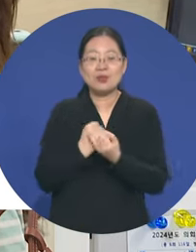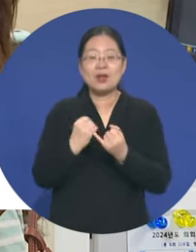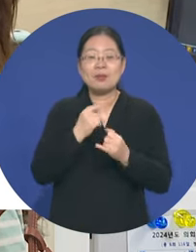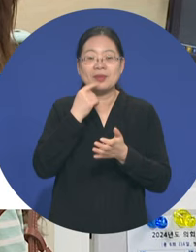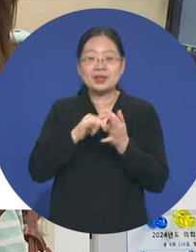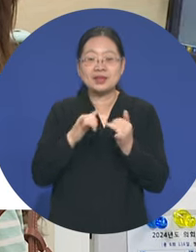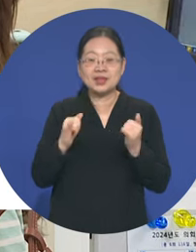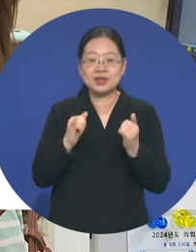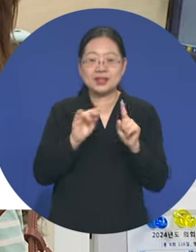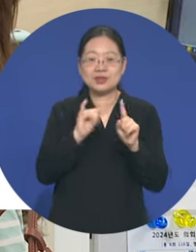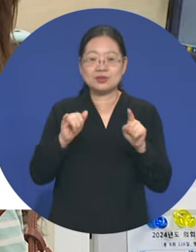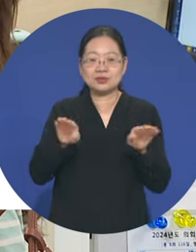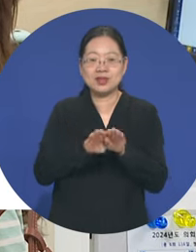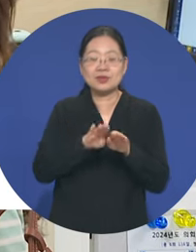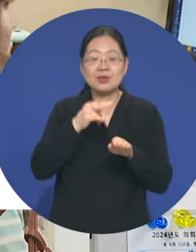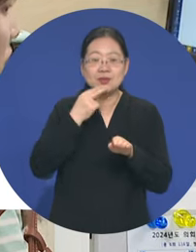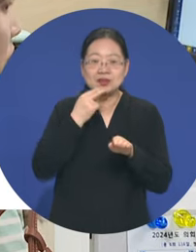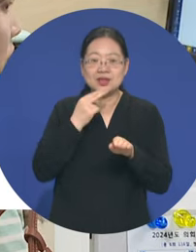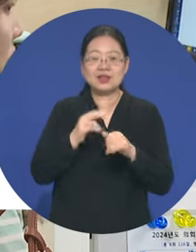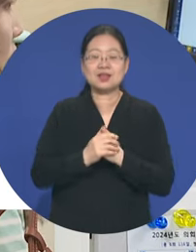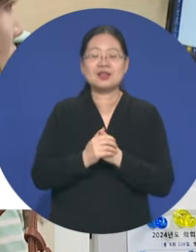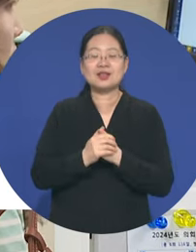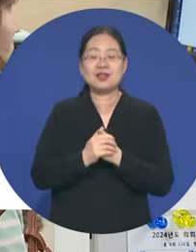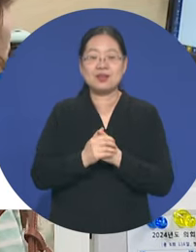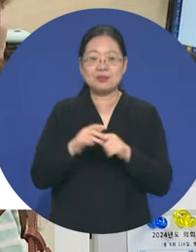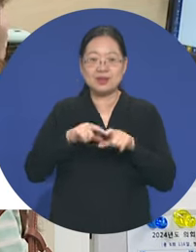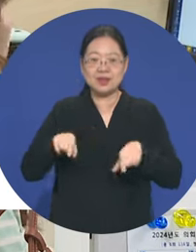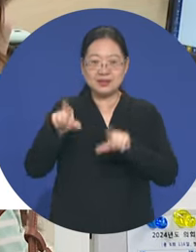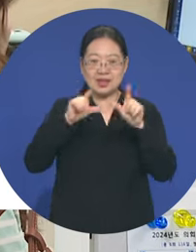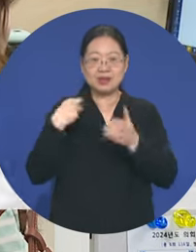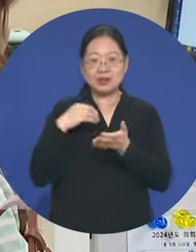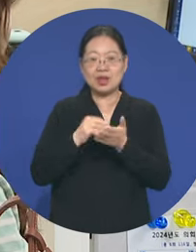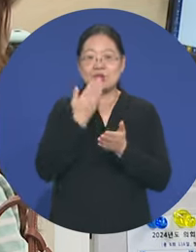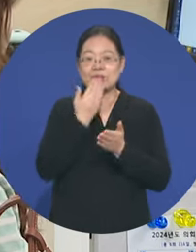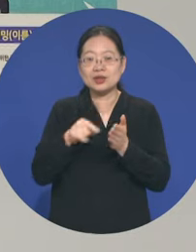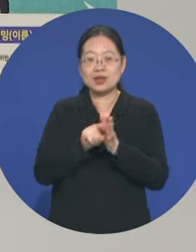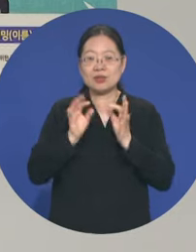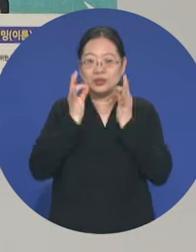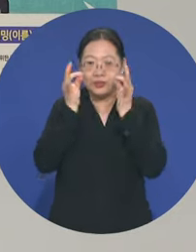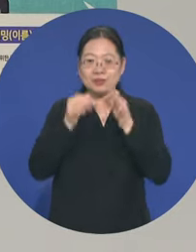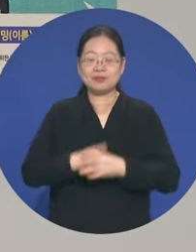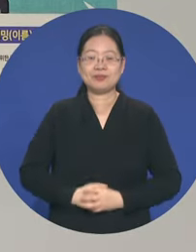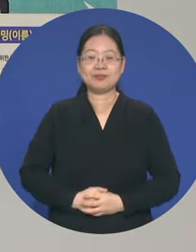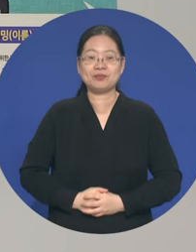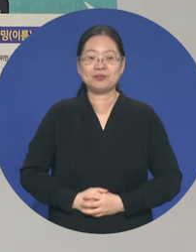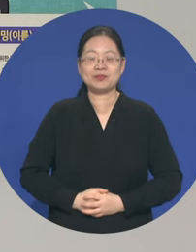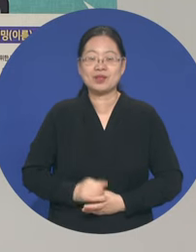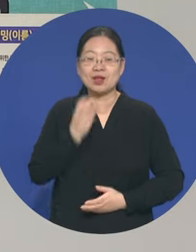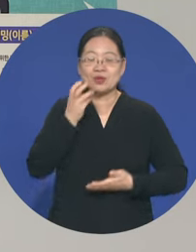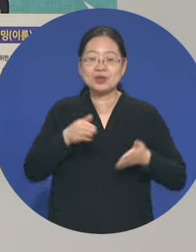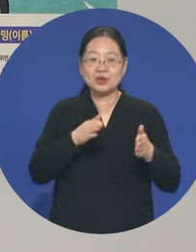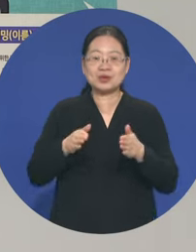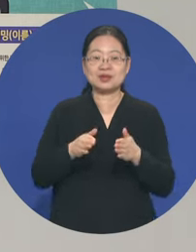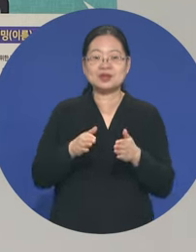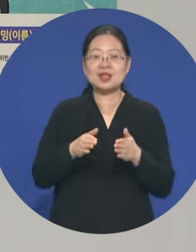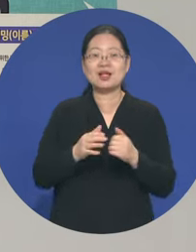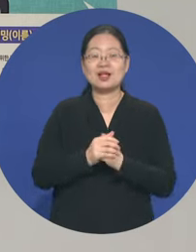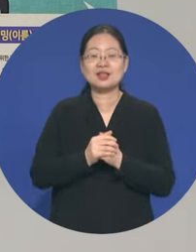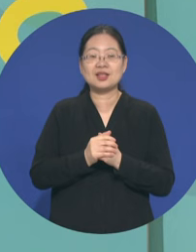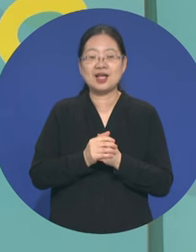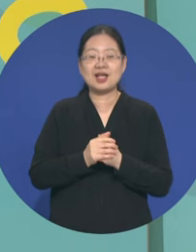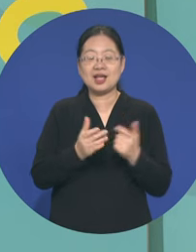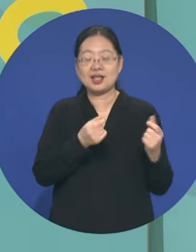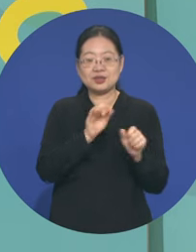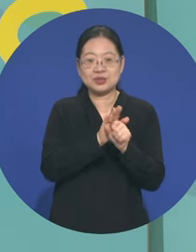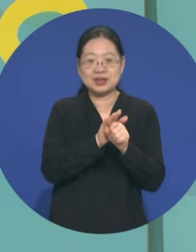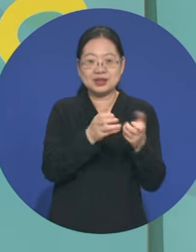빠짐없이 평범한 일상을 회복할 수 있도록 최선을 다하도록 하겠습니다. 한편 도는 대응팀 이름 공모전도